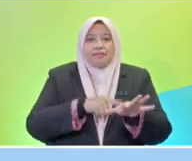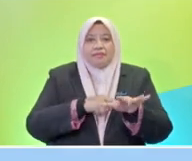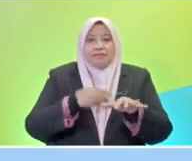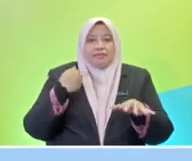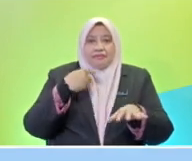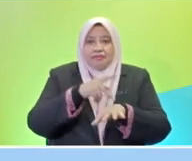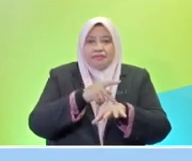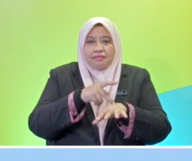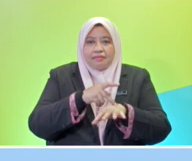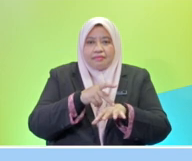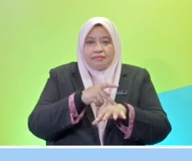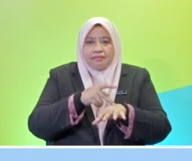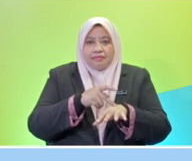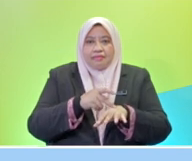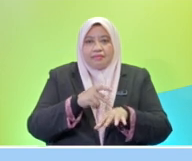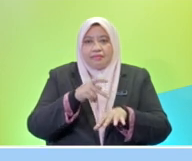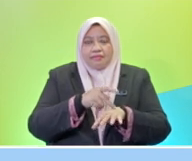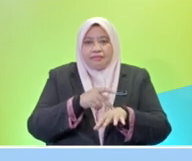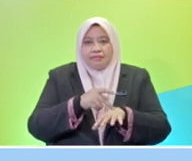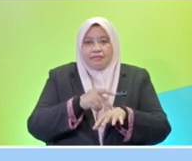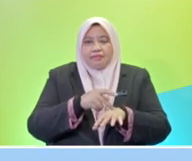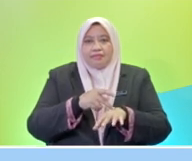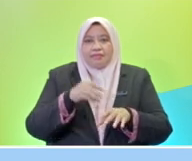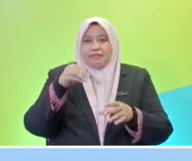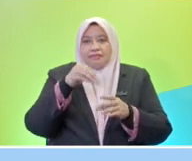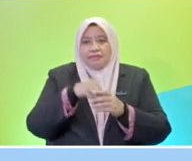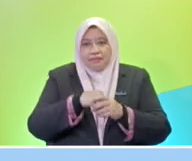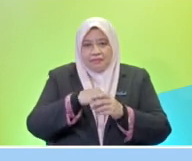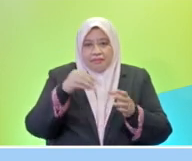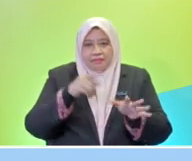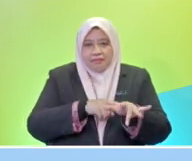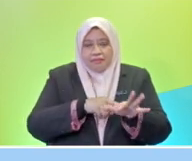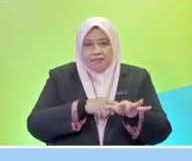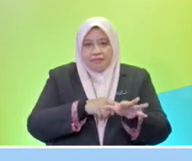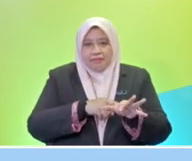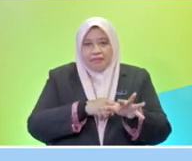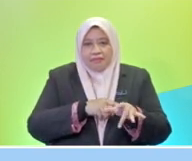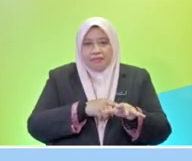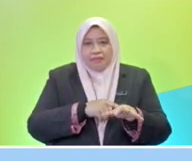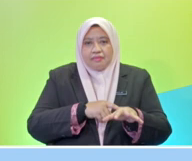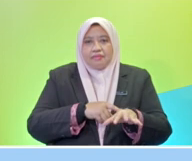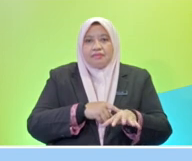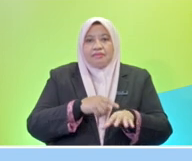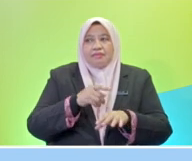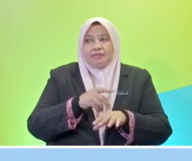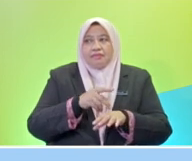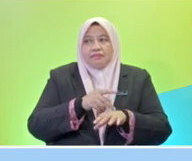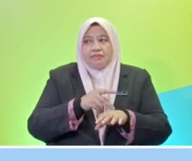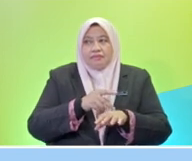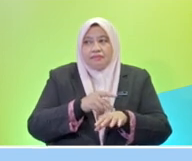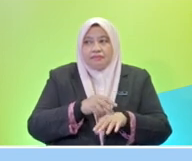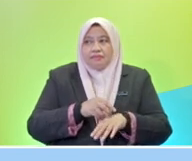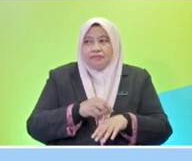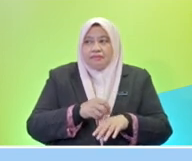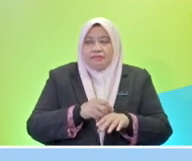klorofil. Klorofil. Klorofil punya terdapat dalam mana? Dalam bahagian daun. Kloroplas. Kloroplas.